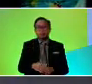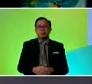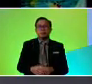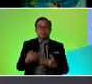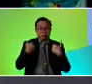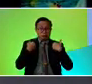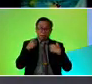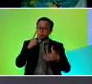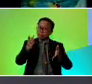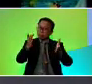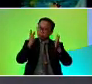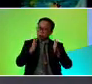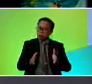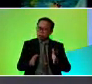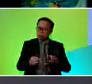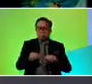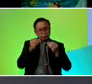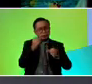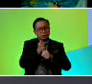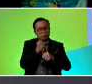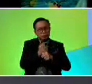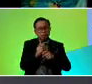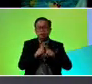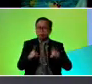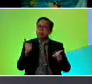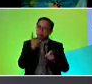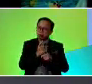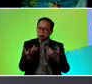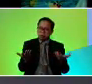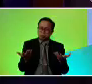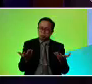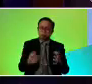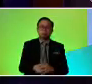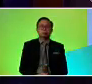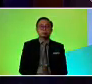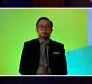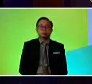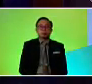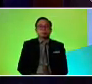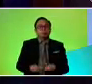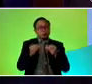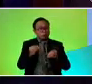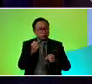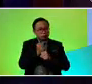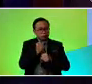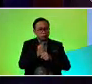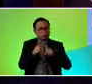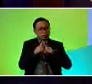lelaki Katanya ndak pergi kerja ya tapi betul tetapi